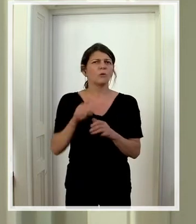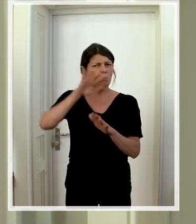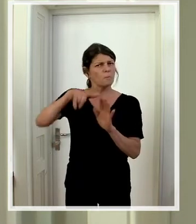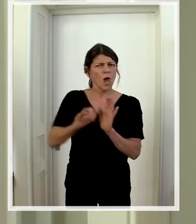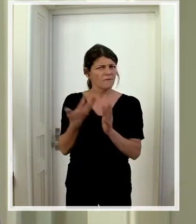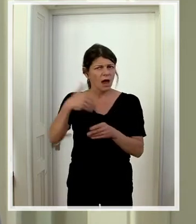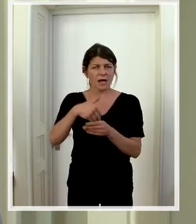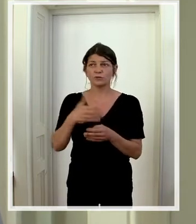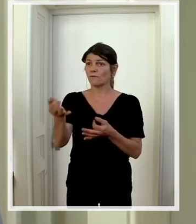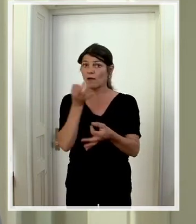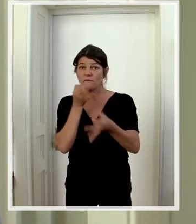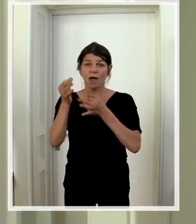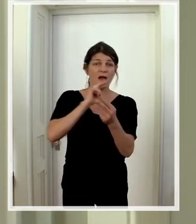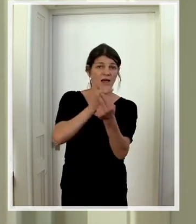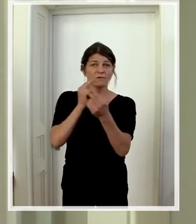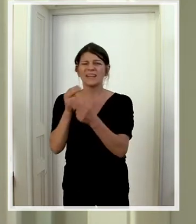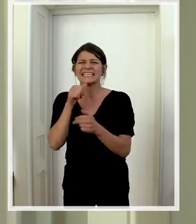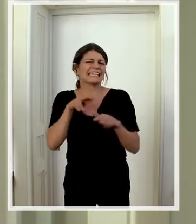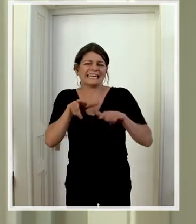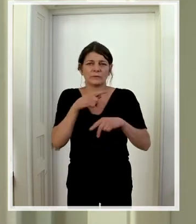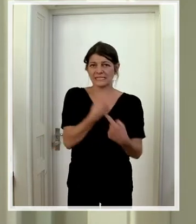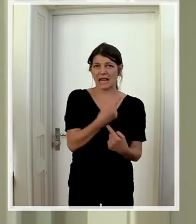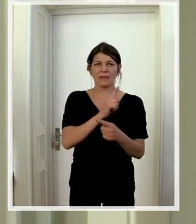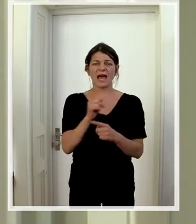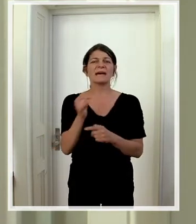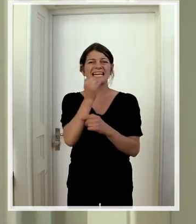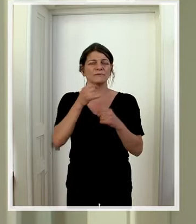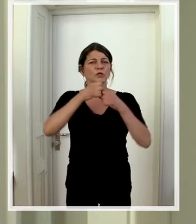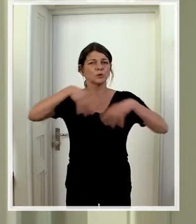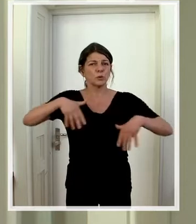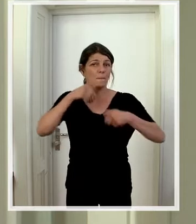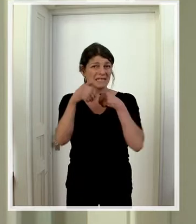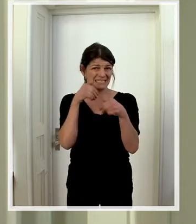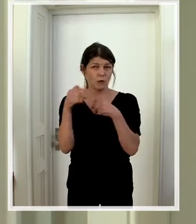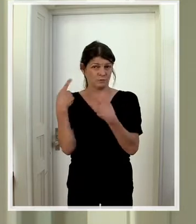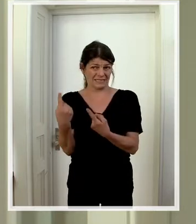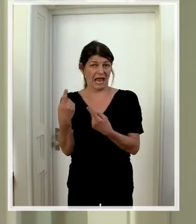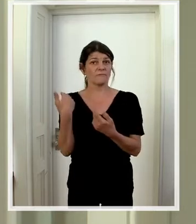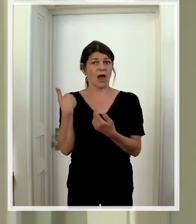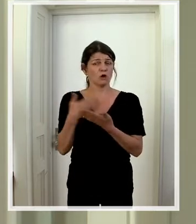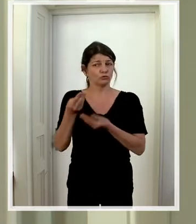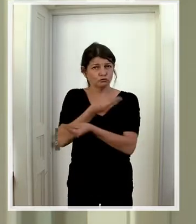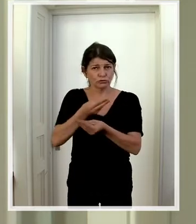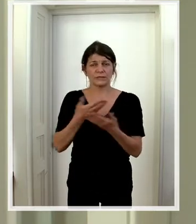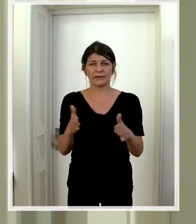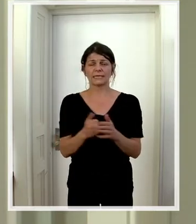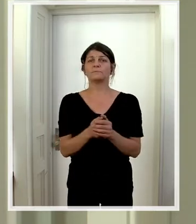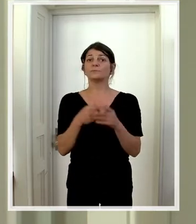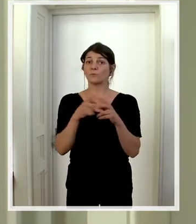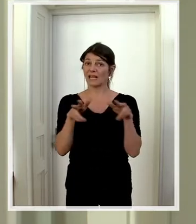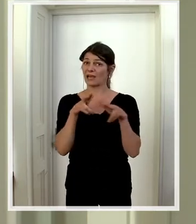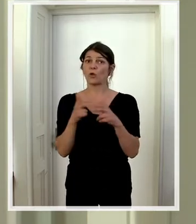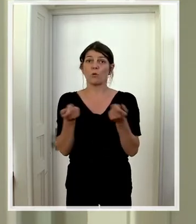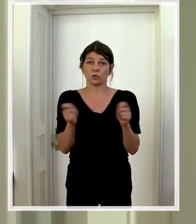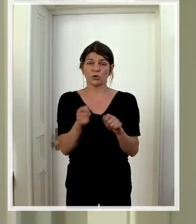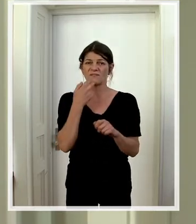beantwortet, respektive nicht die Regierung, sondern das zuständige Infrastrukturministerium. Und die Regierung hat aber beschlossen, dass man